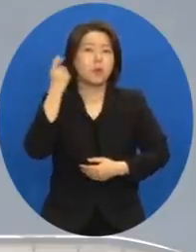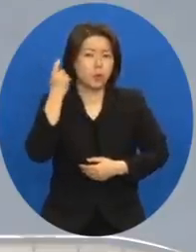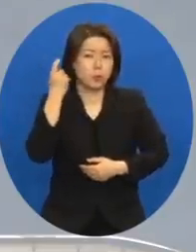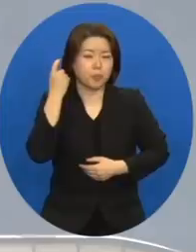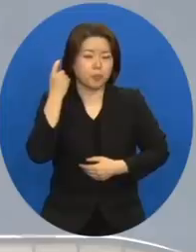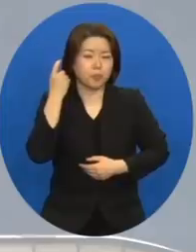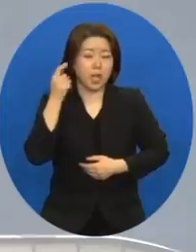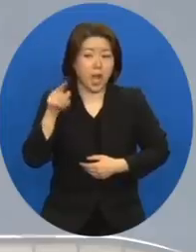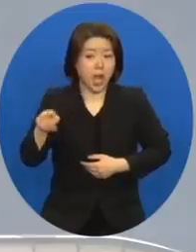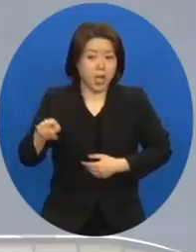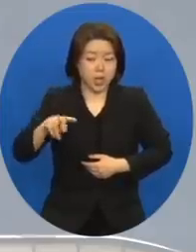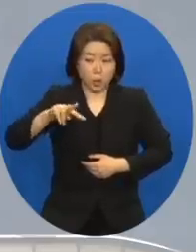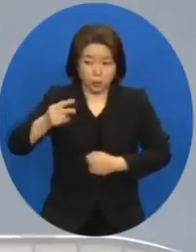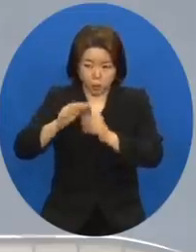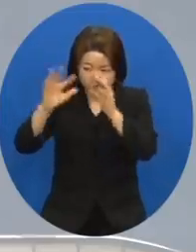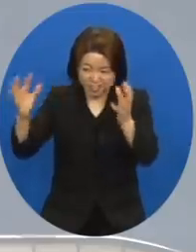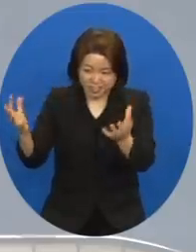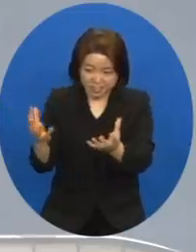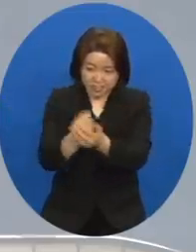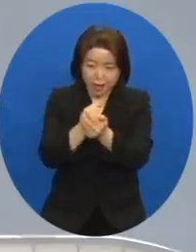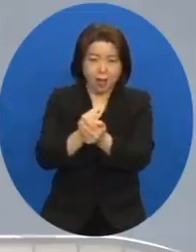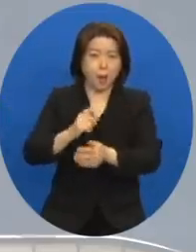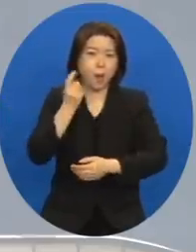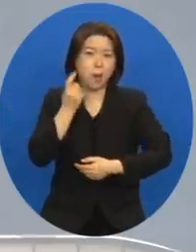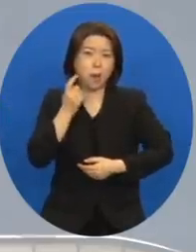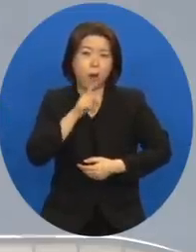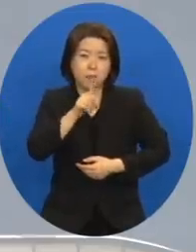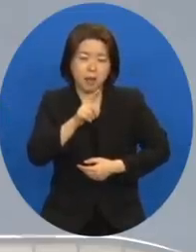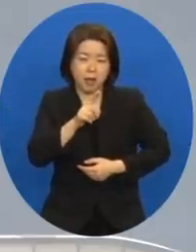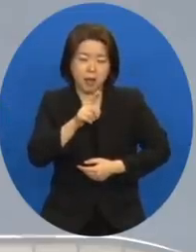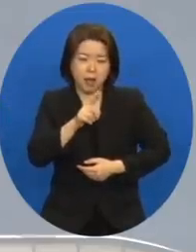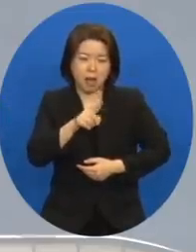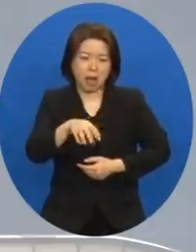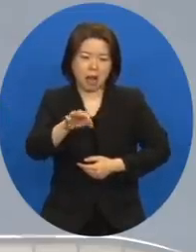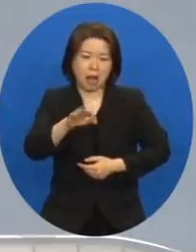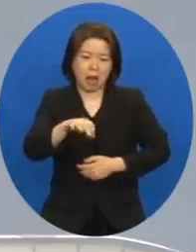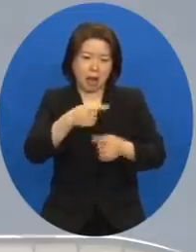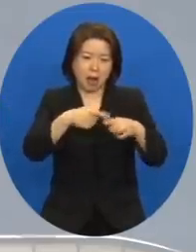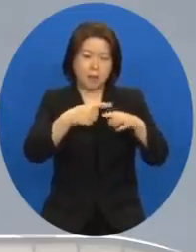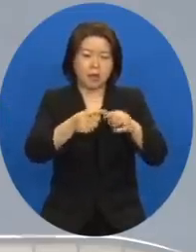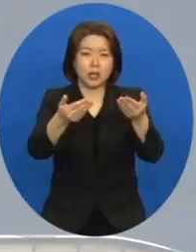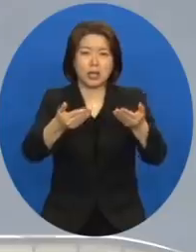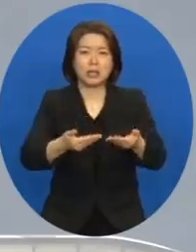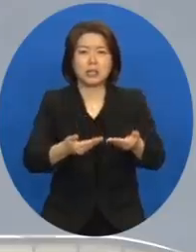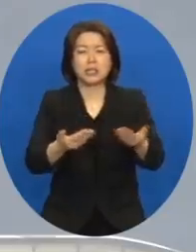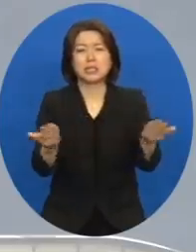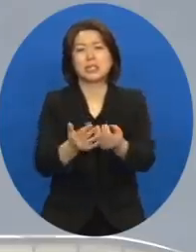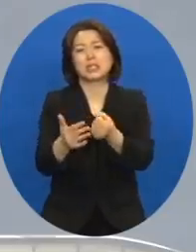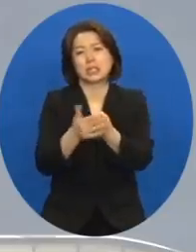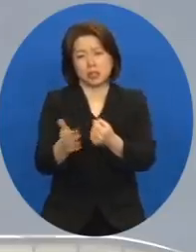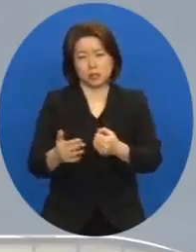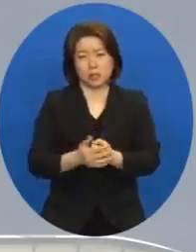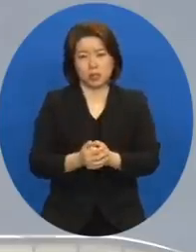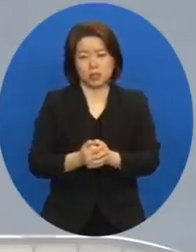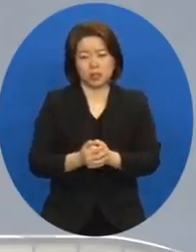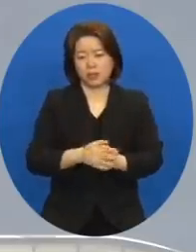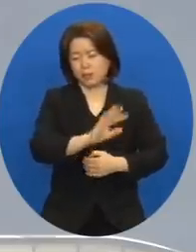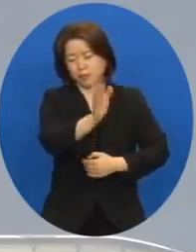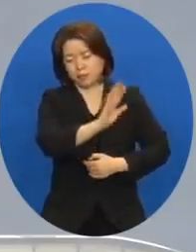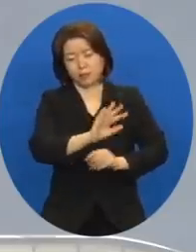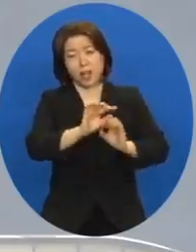거짓이라고 함께 폄하되는 1 때문이었습니다 그러니까 그렇지